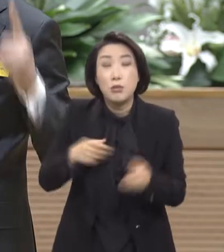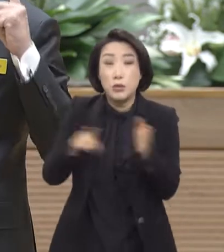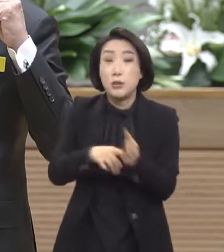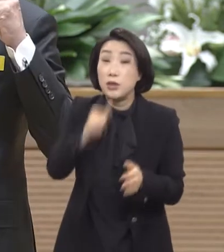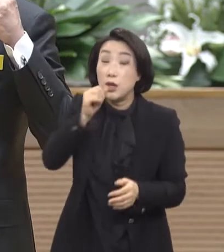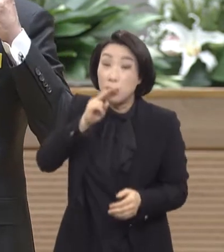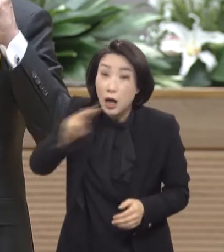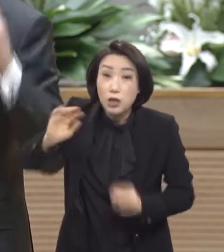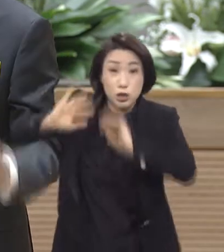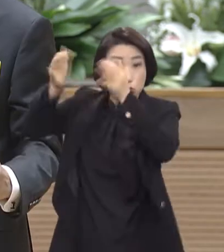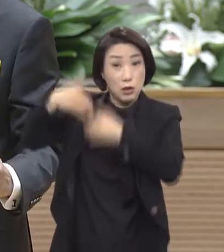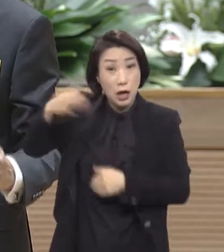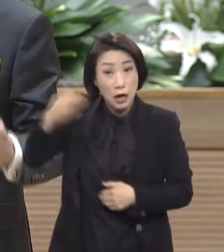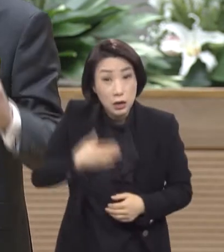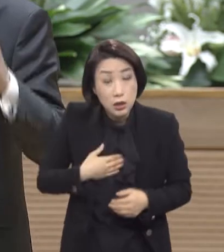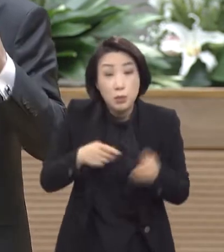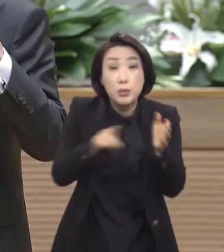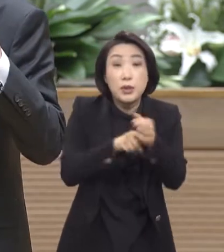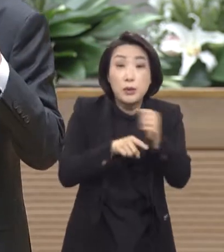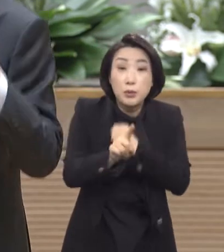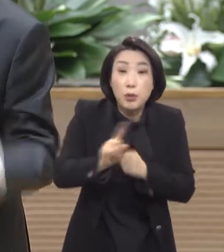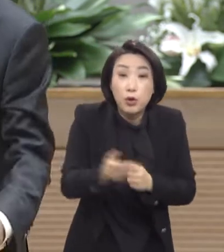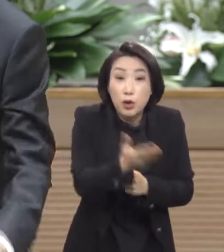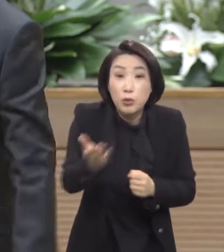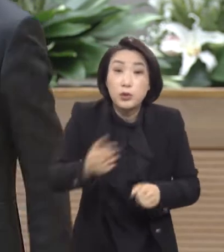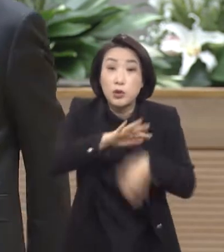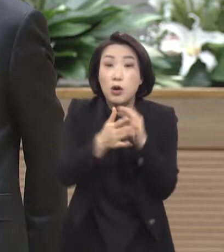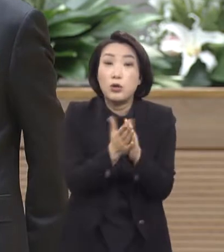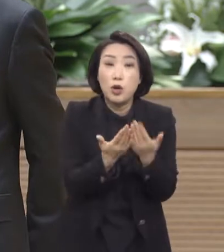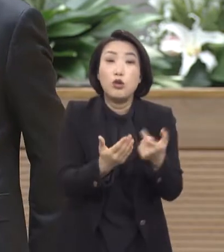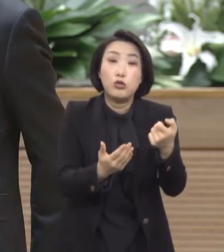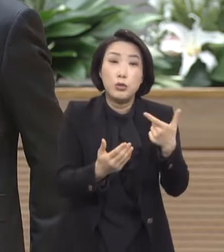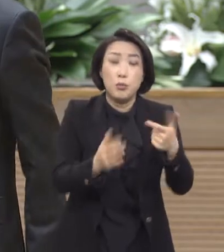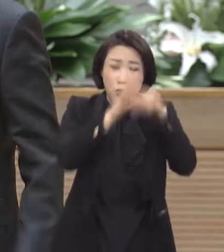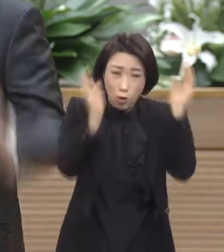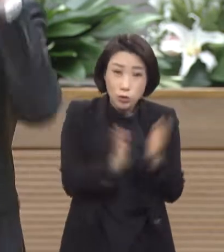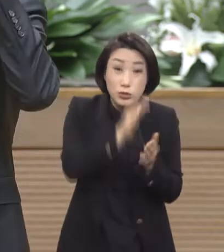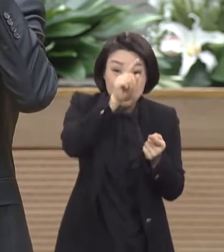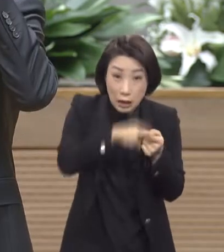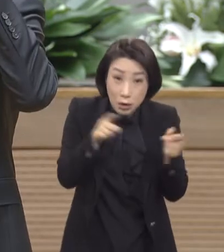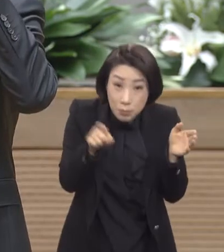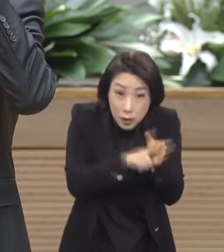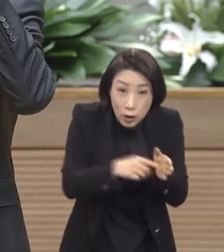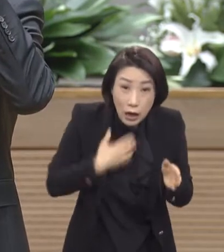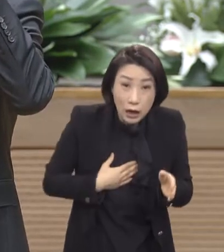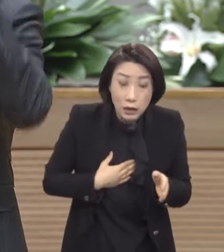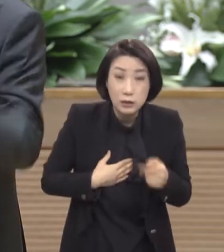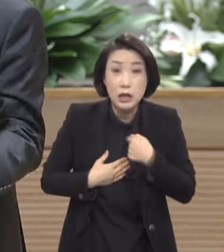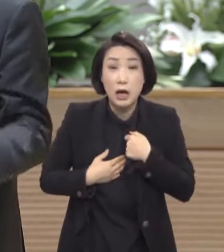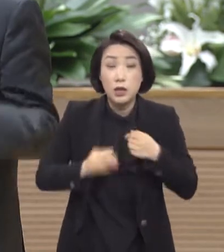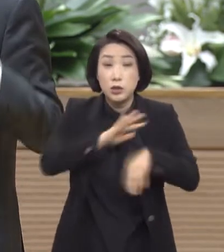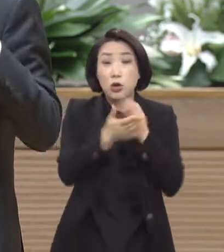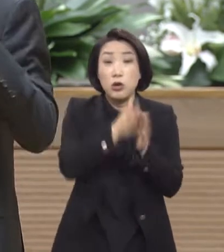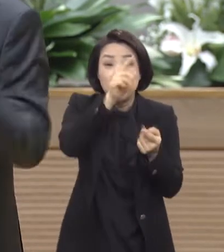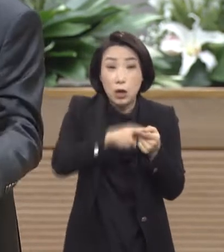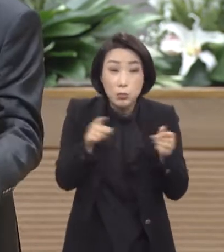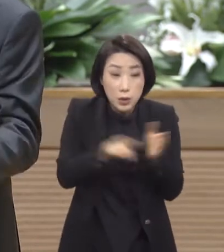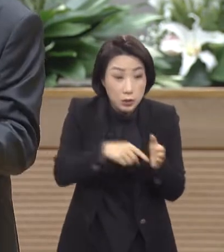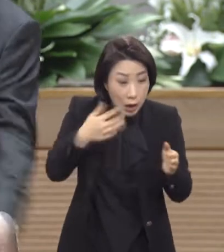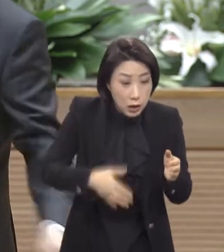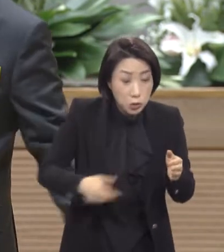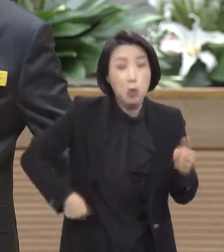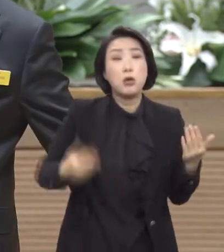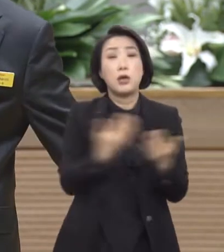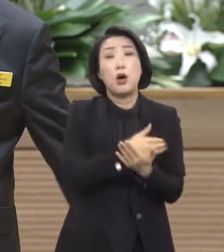믿음이란 말은 성경 전체를 그대로 믿고 내가 성경 전체대로 못 믿음을